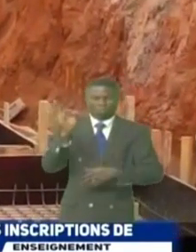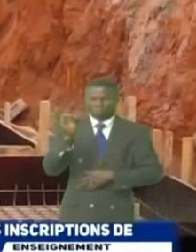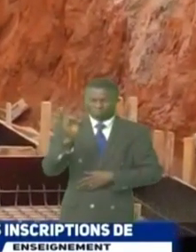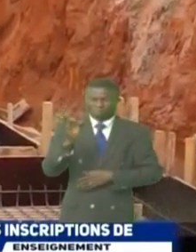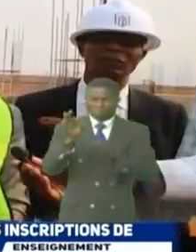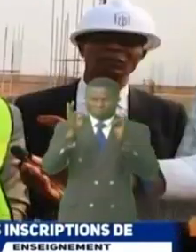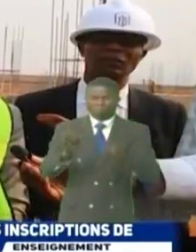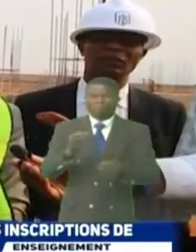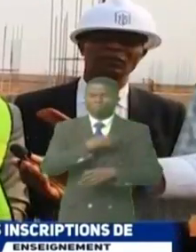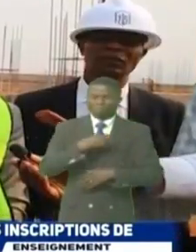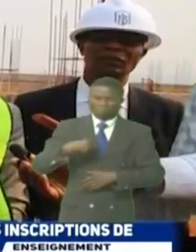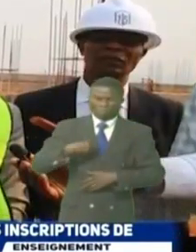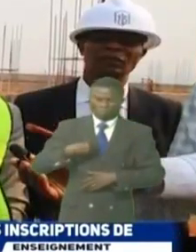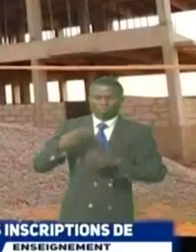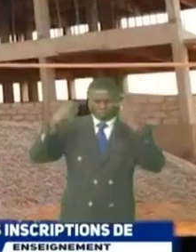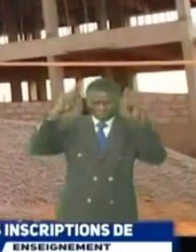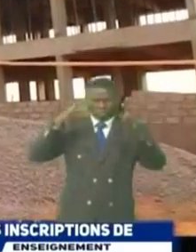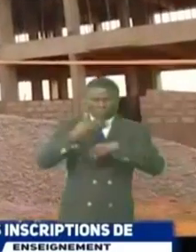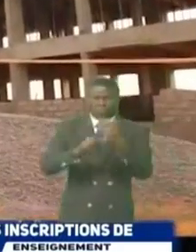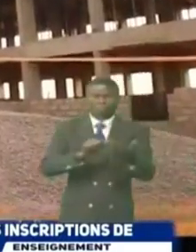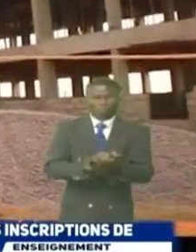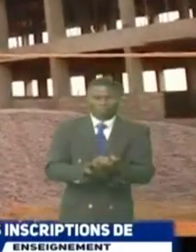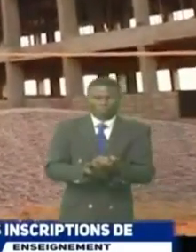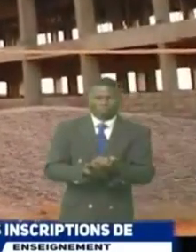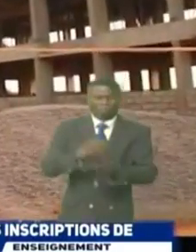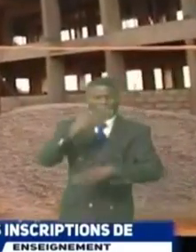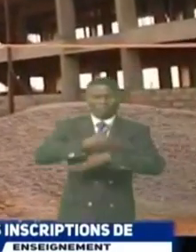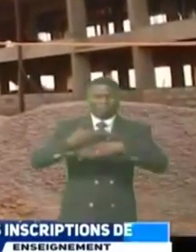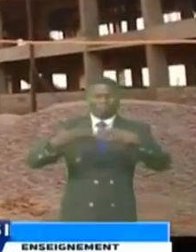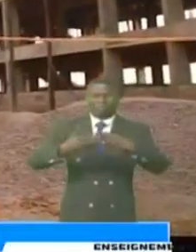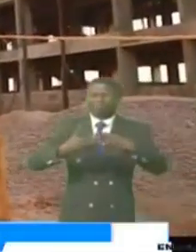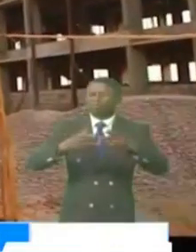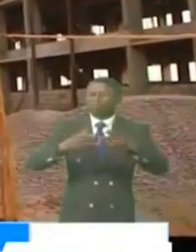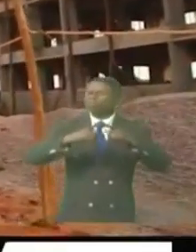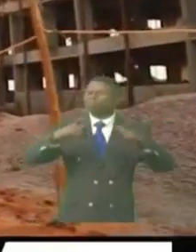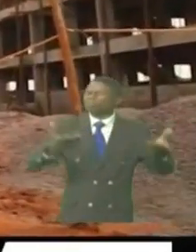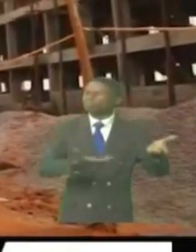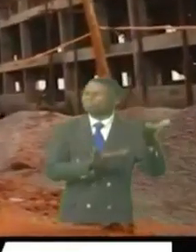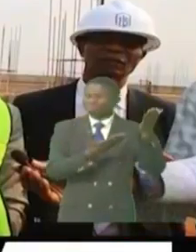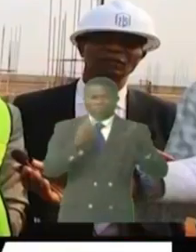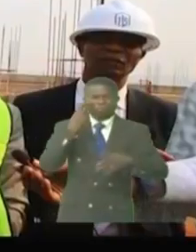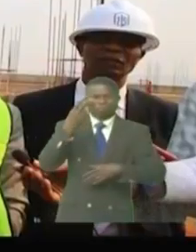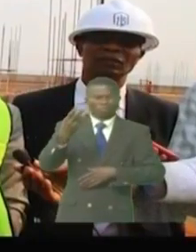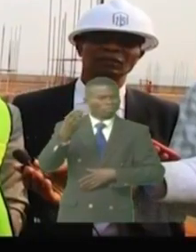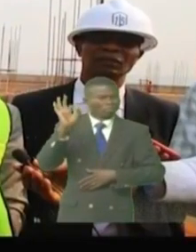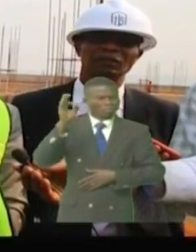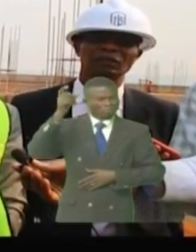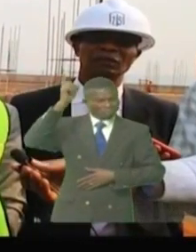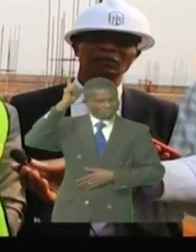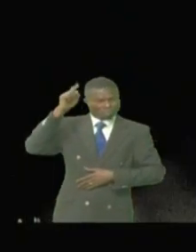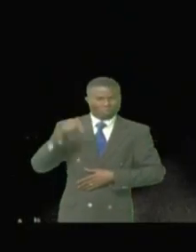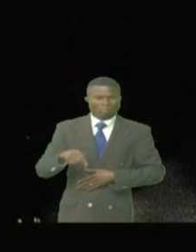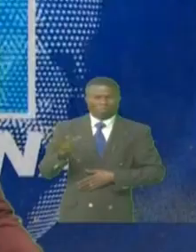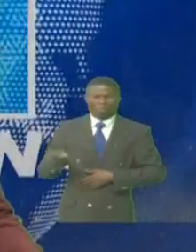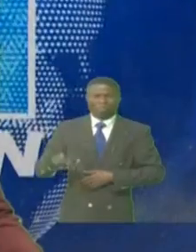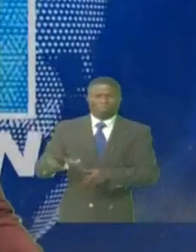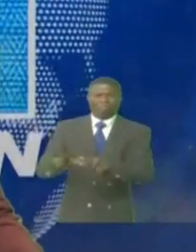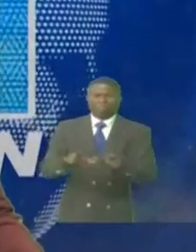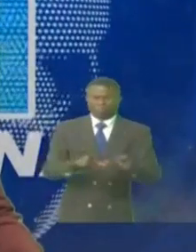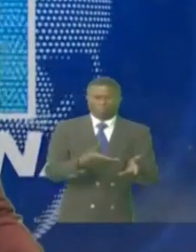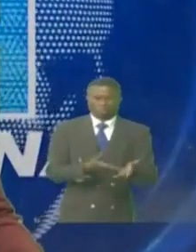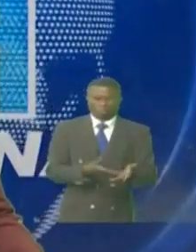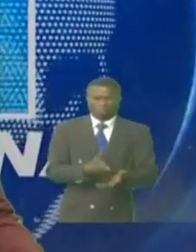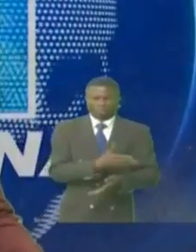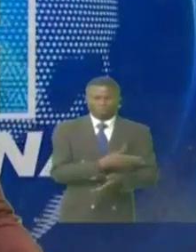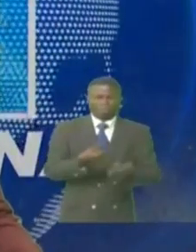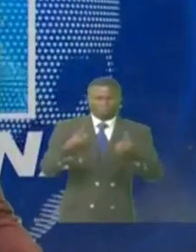faire, mais elle a réussi à le faire, des constructions de grande envergure qu'on n'a jamais connu ça dans la province du Lualaba.